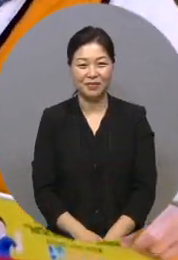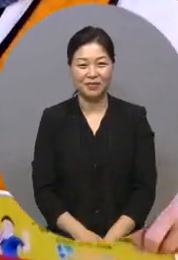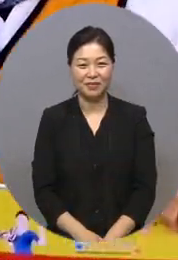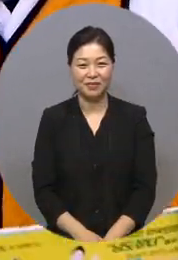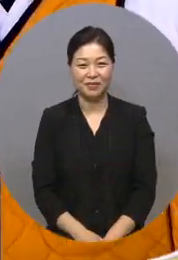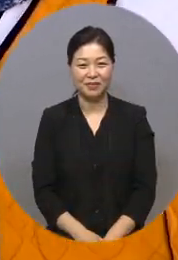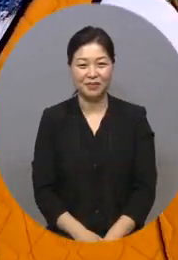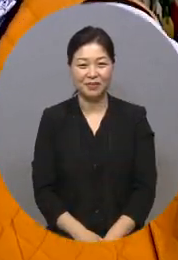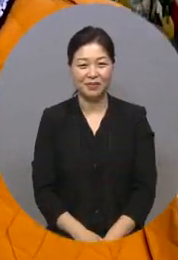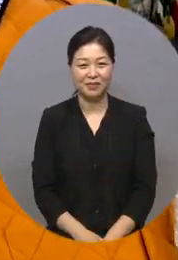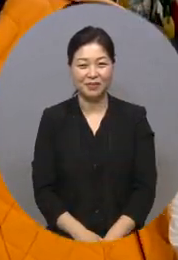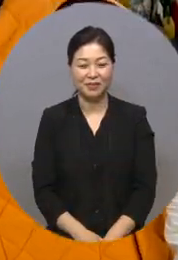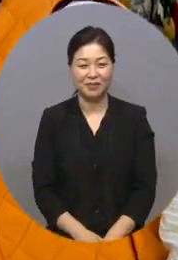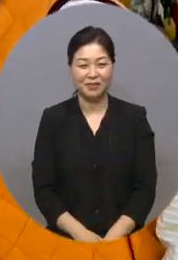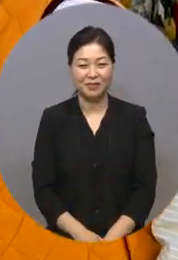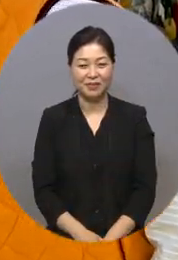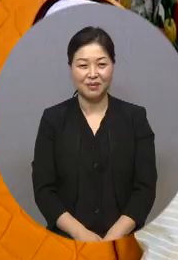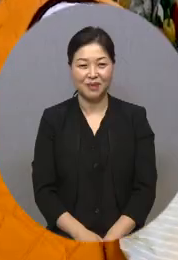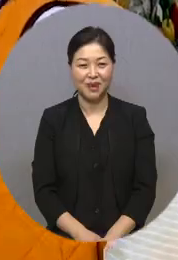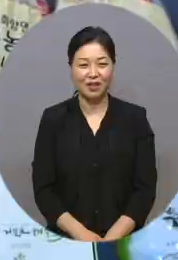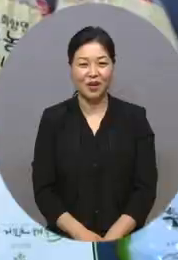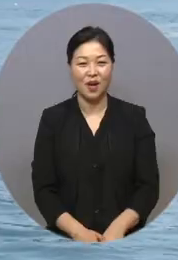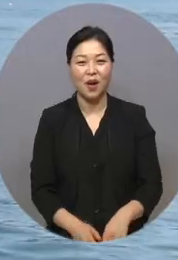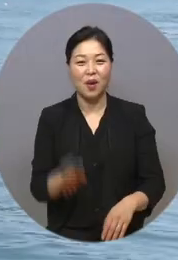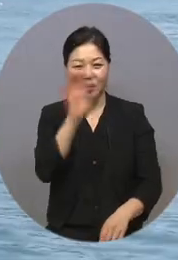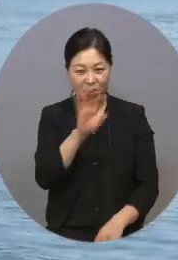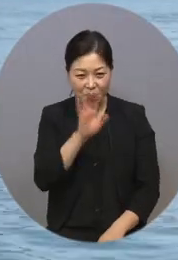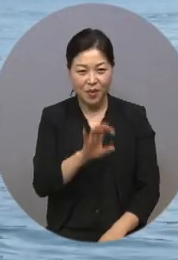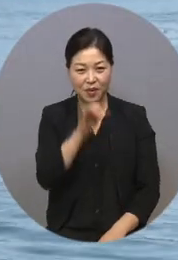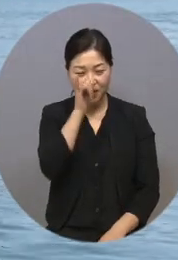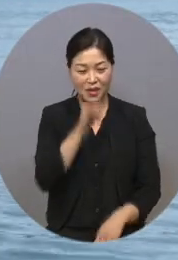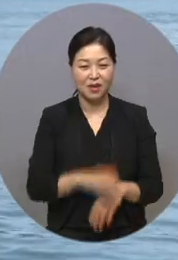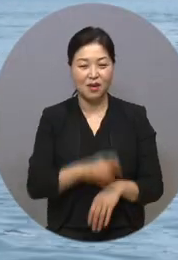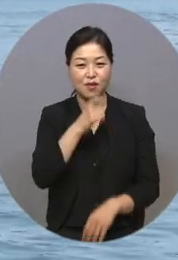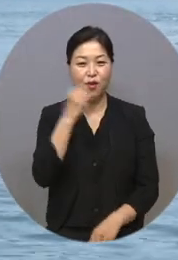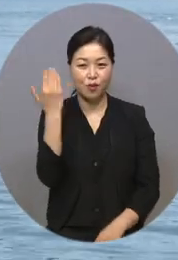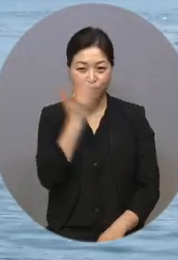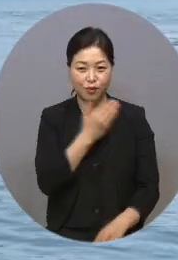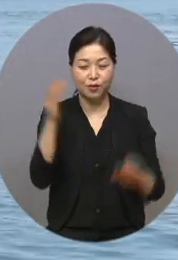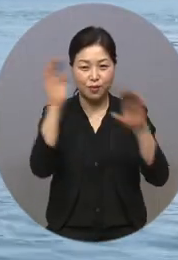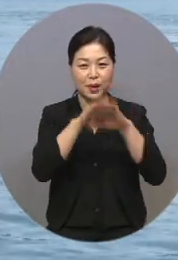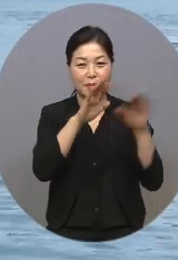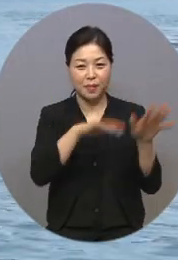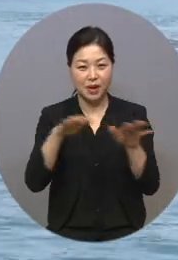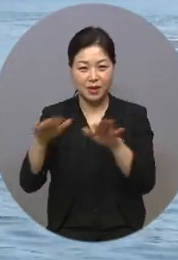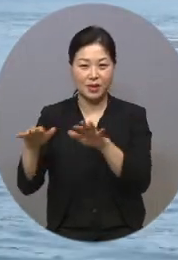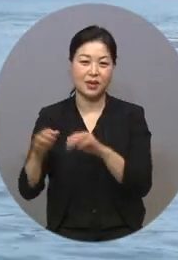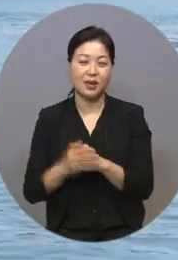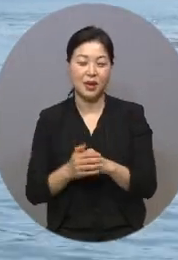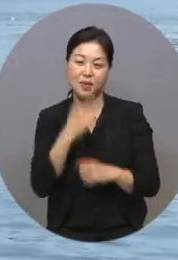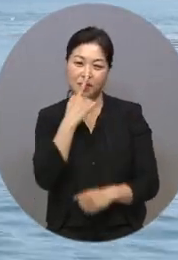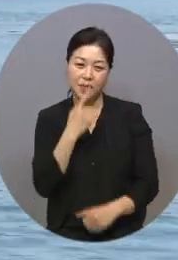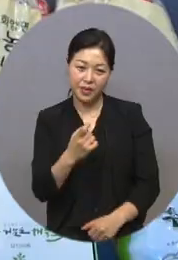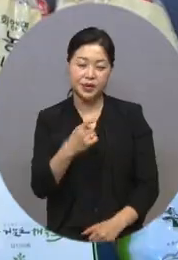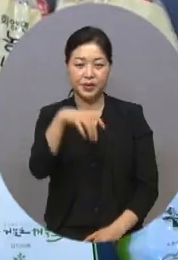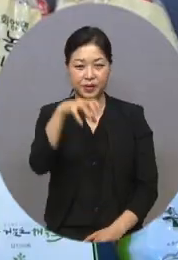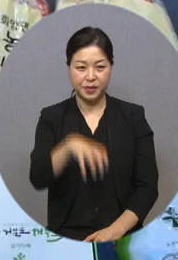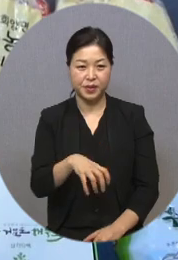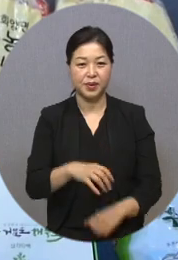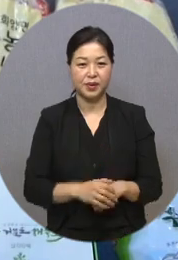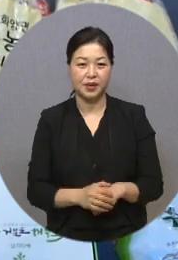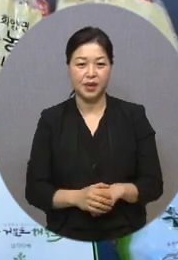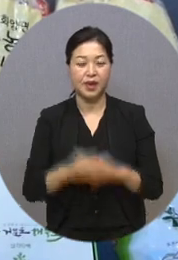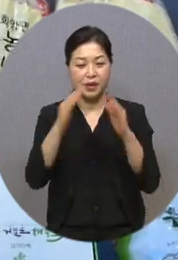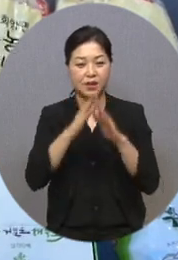야, 구간 반복 들어갔네요. 여수 밤바다 낭만의 고장